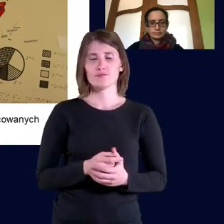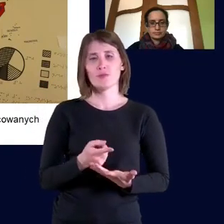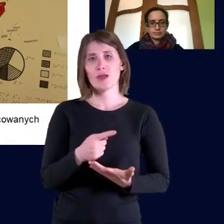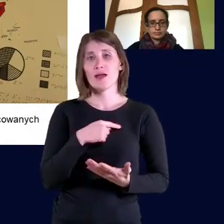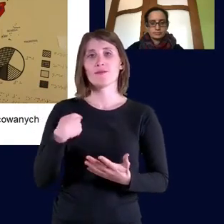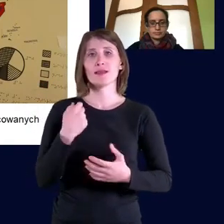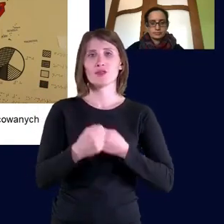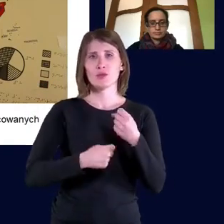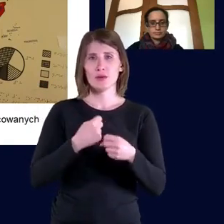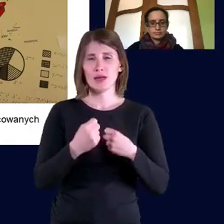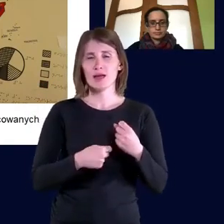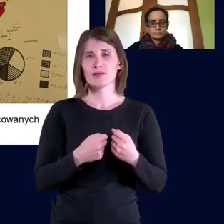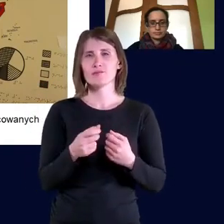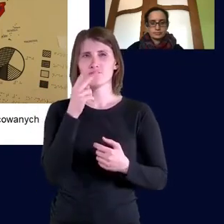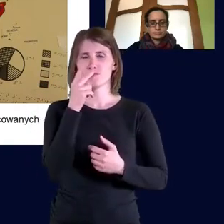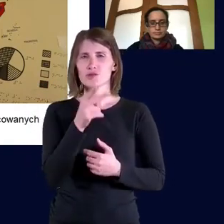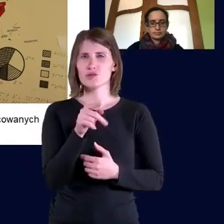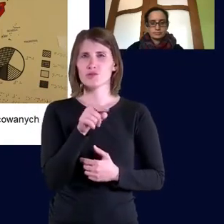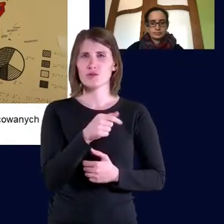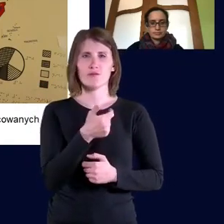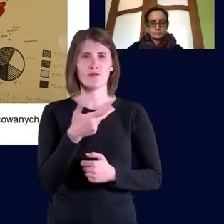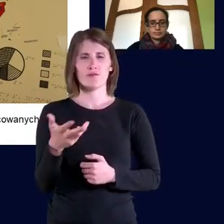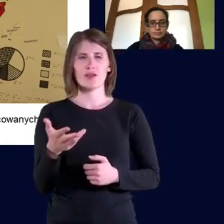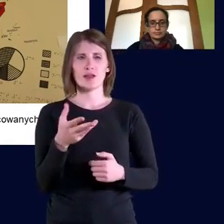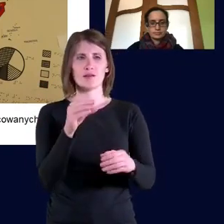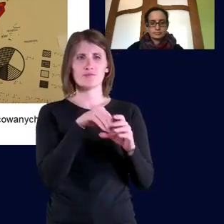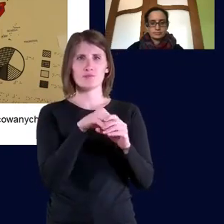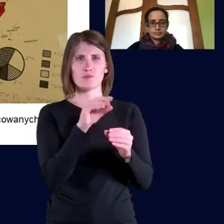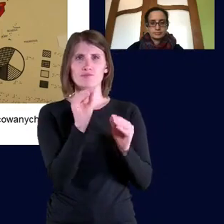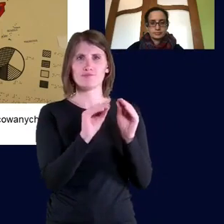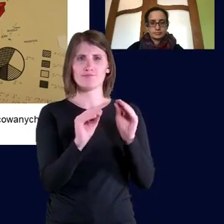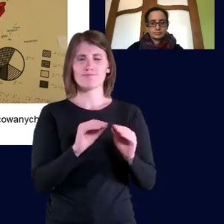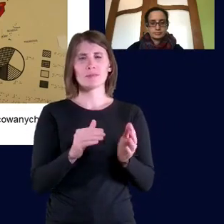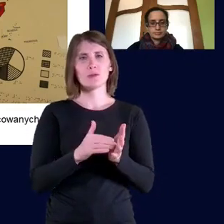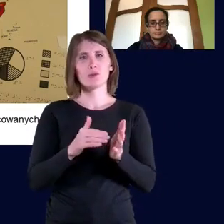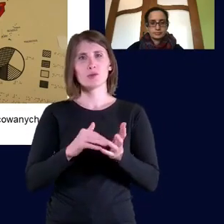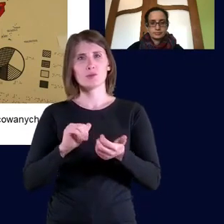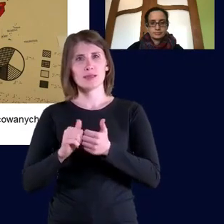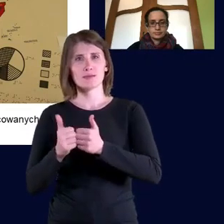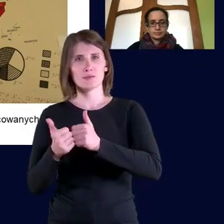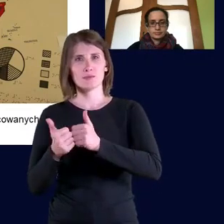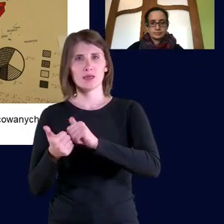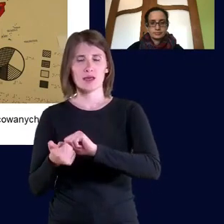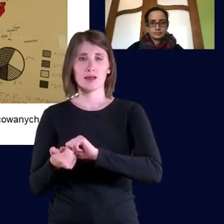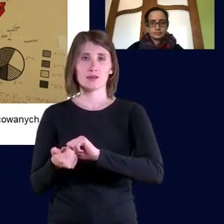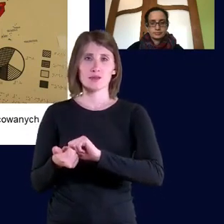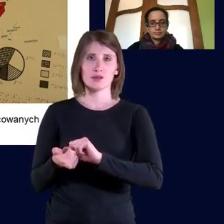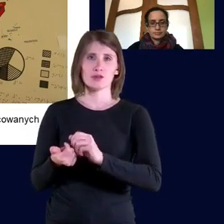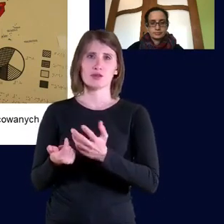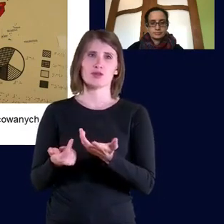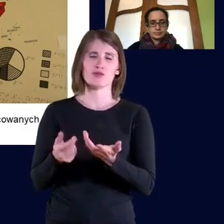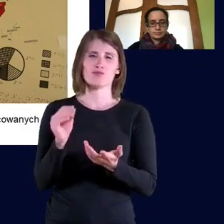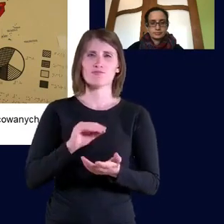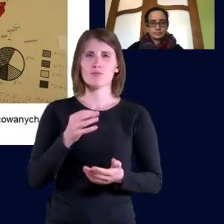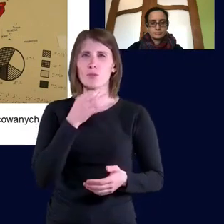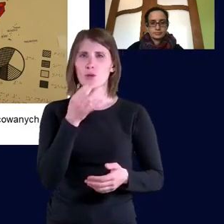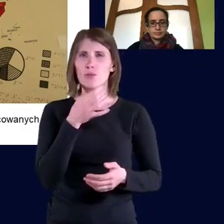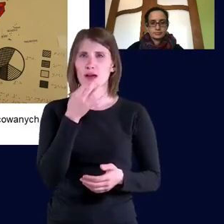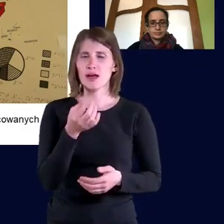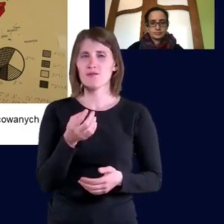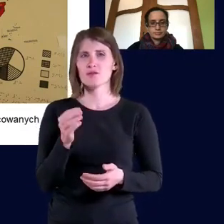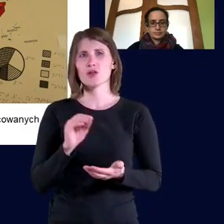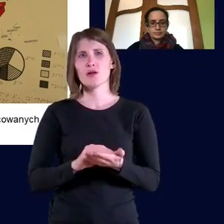właściwej okazuje się że Wiele elementów wymaga przekształcenia modyfikowania